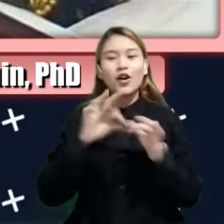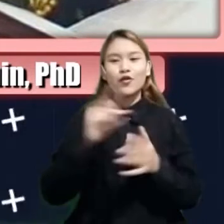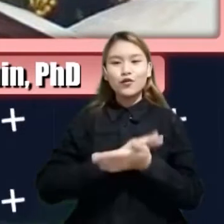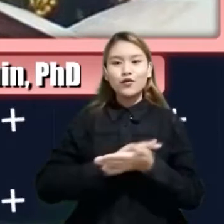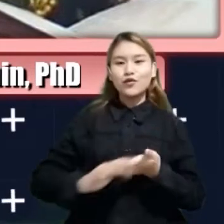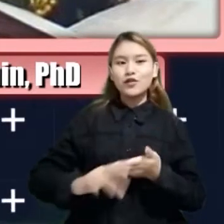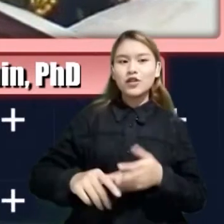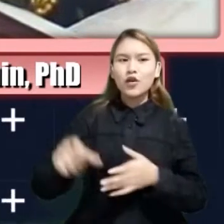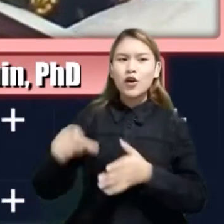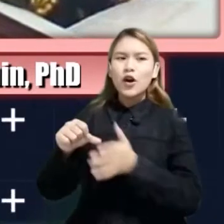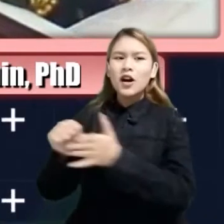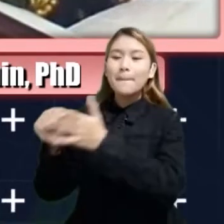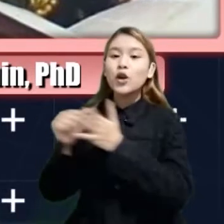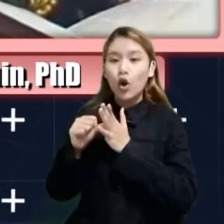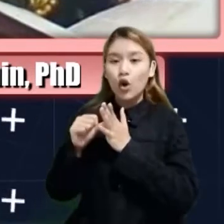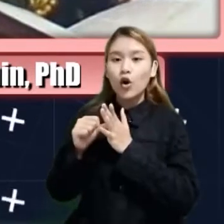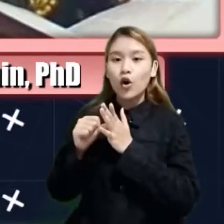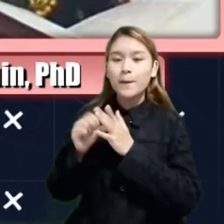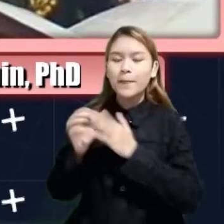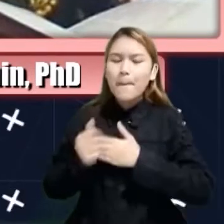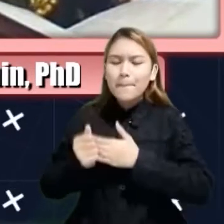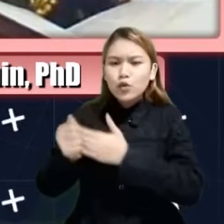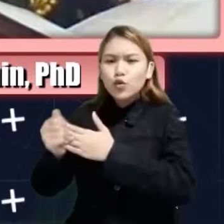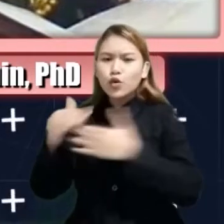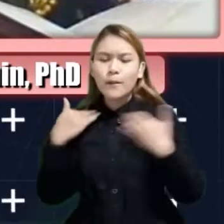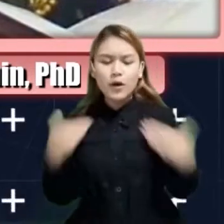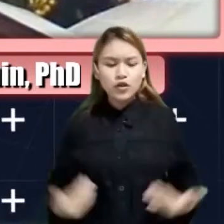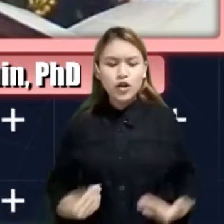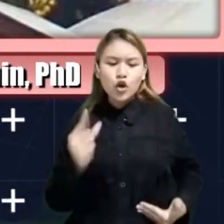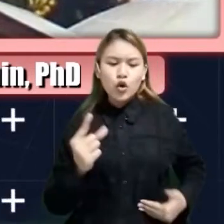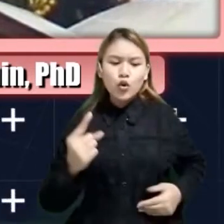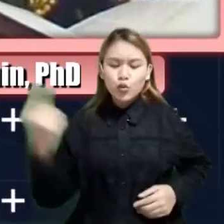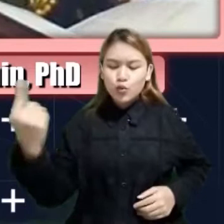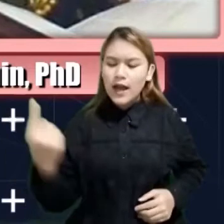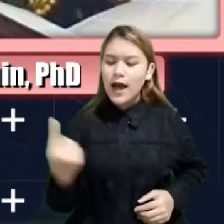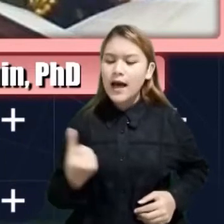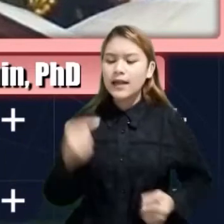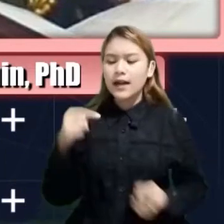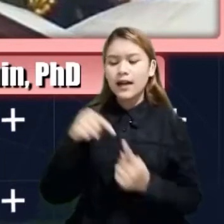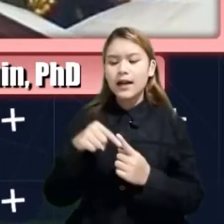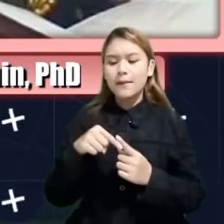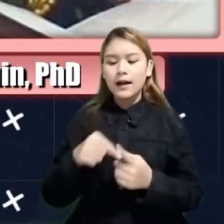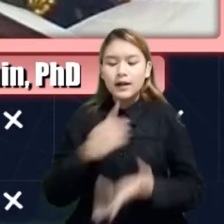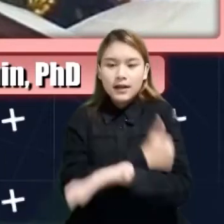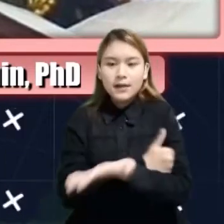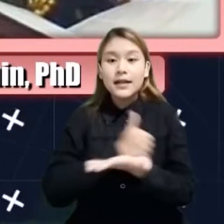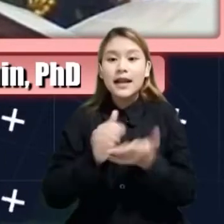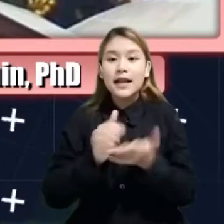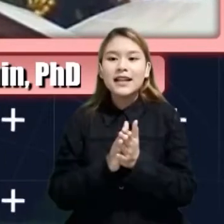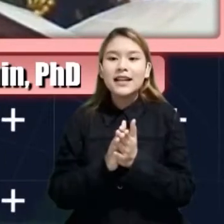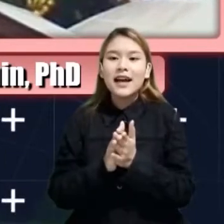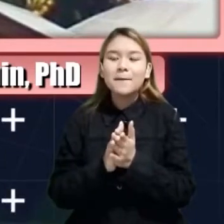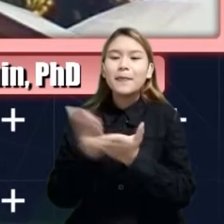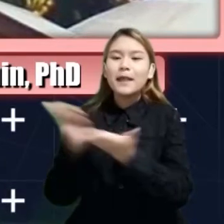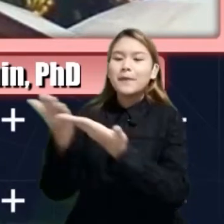manusia untuk datang kepada kebenaran dan menerima Yesus. Bukan saya yang mengatakan bahwa Roh